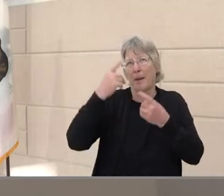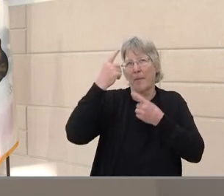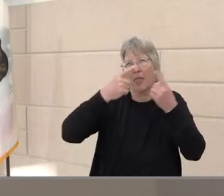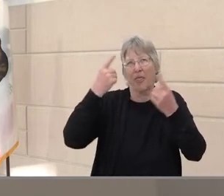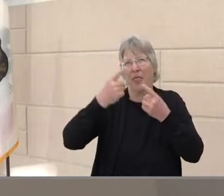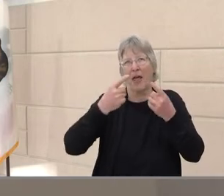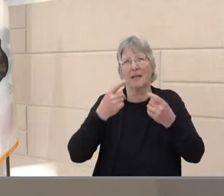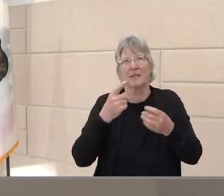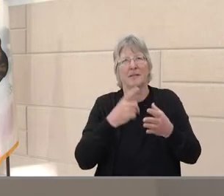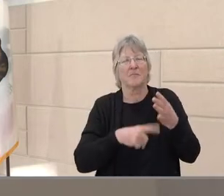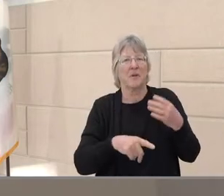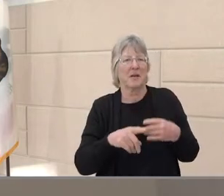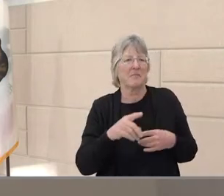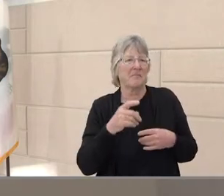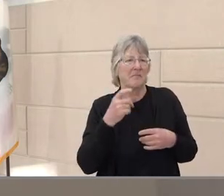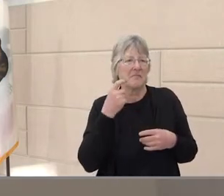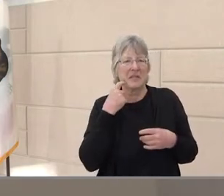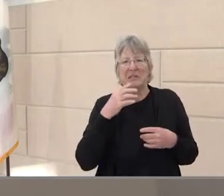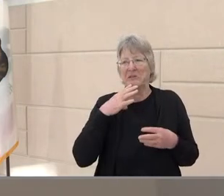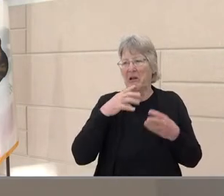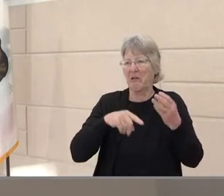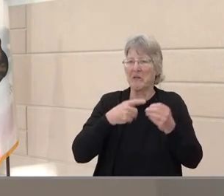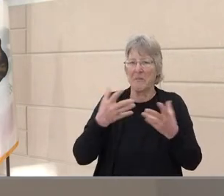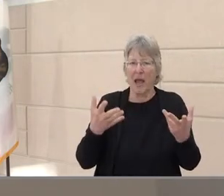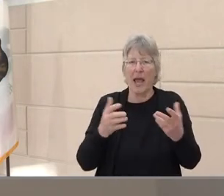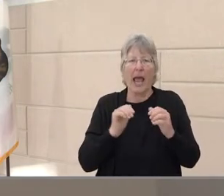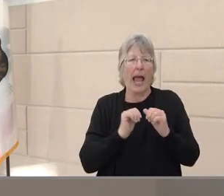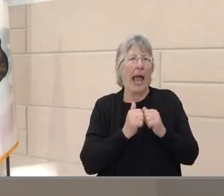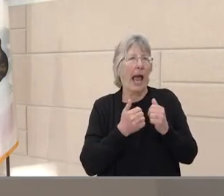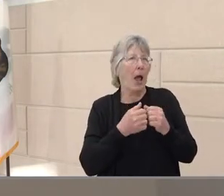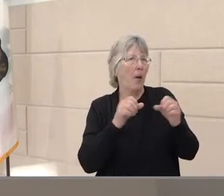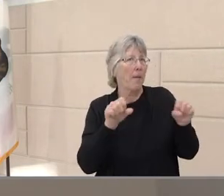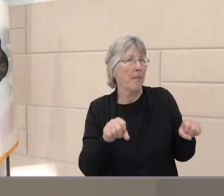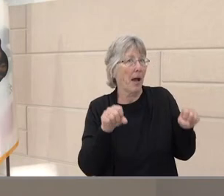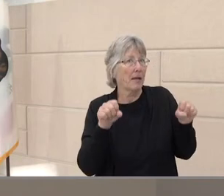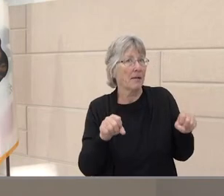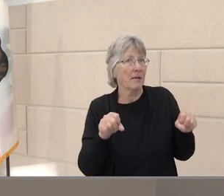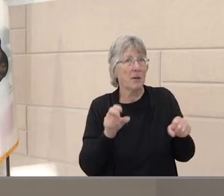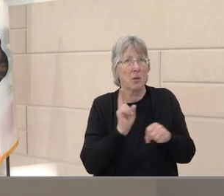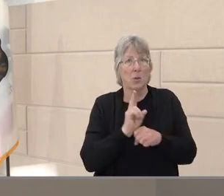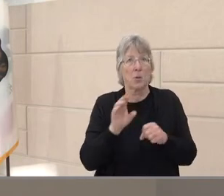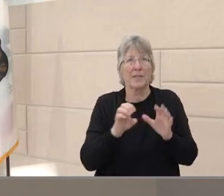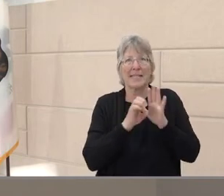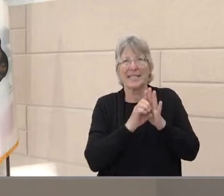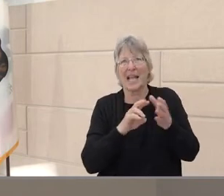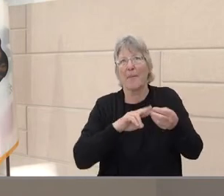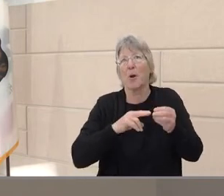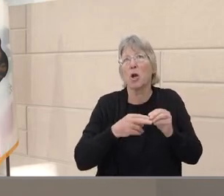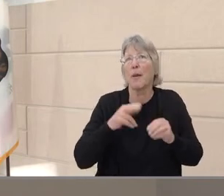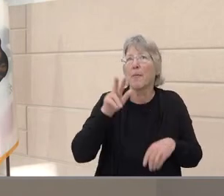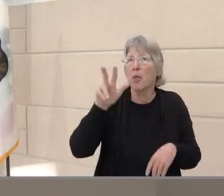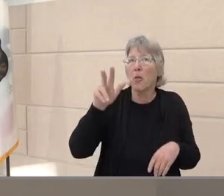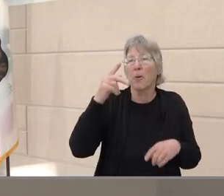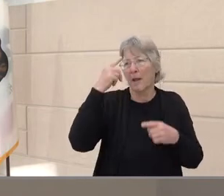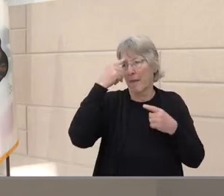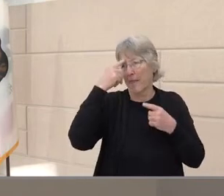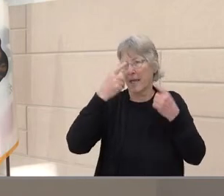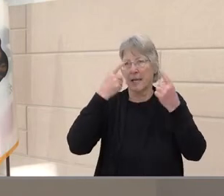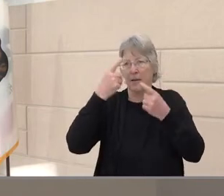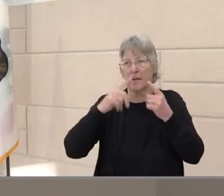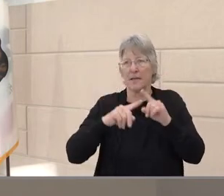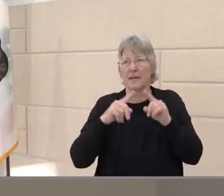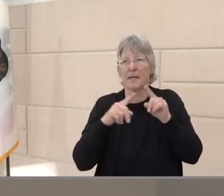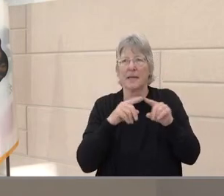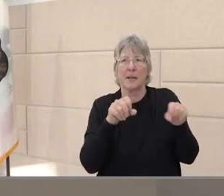ពង្រីកបន្តជាបន្តតាមទៅទៀតសម្រាប់កិច្ចការដែលត្រូវធ្វើតើយើងអាចប្រើគំរូតាមអនុ